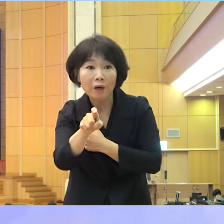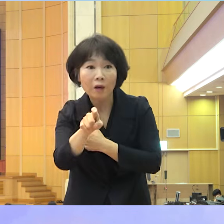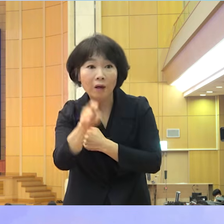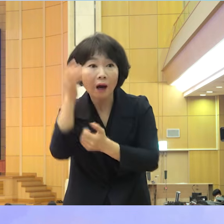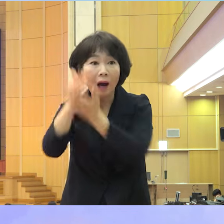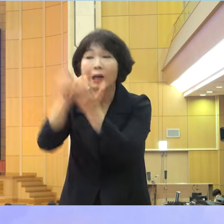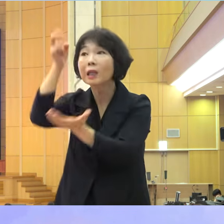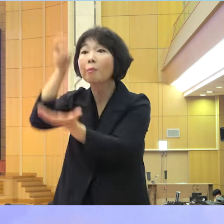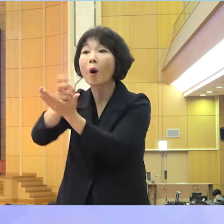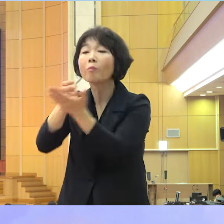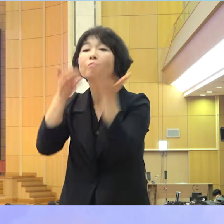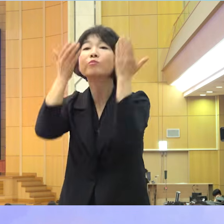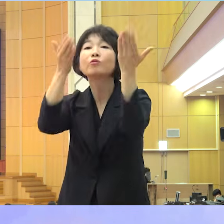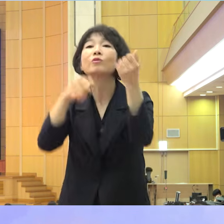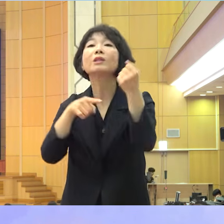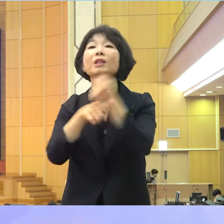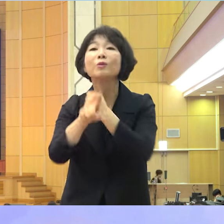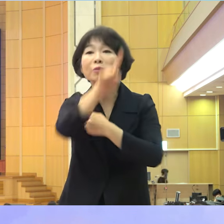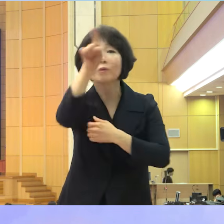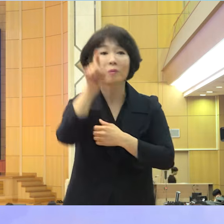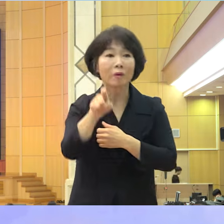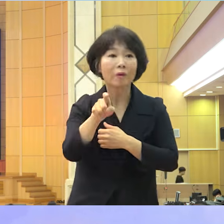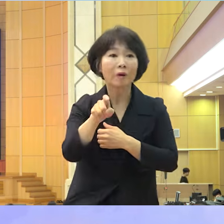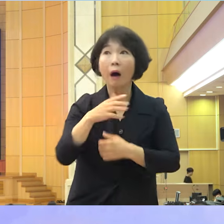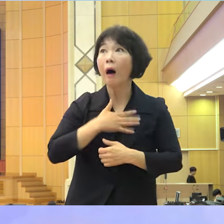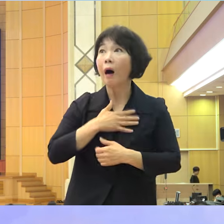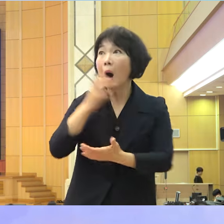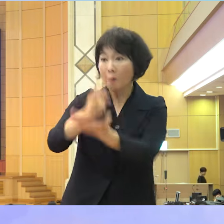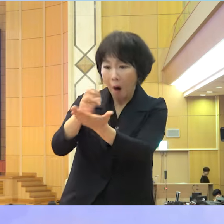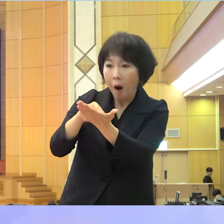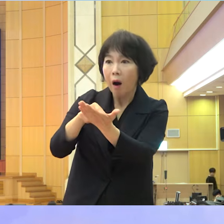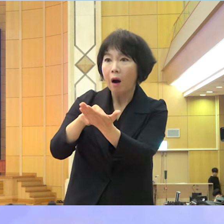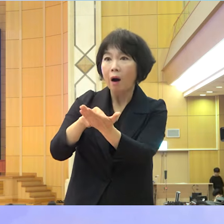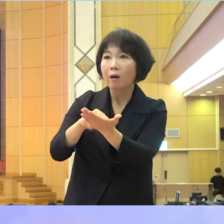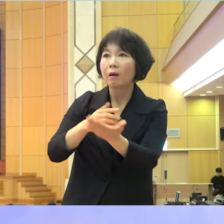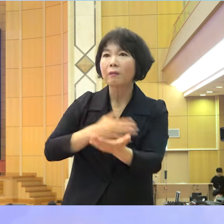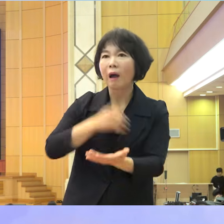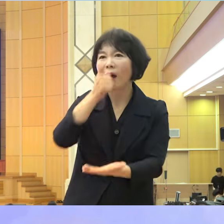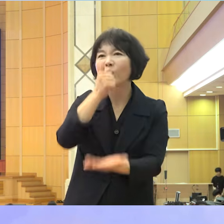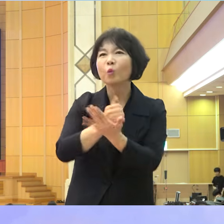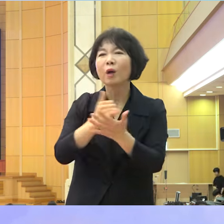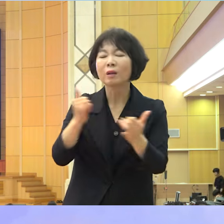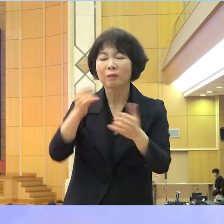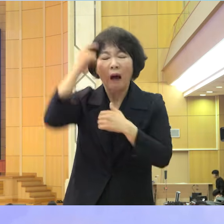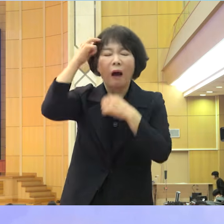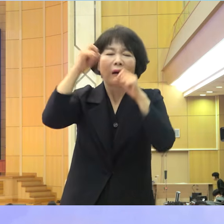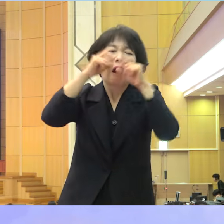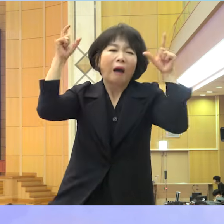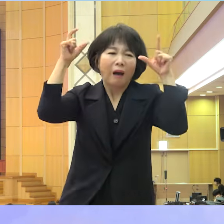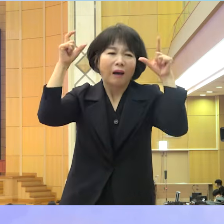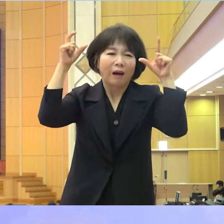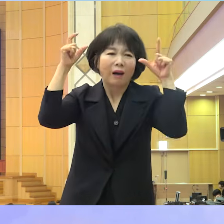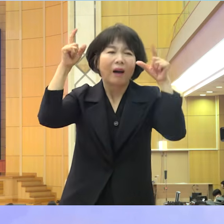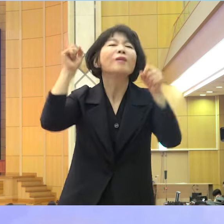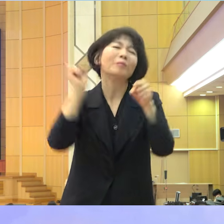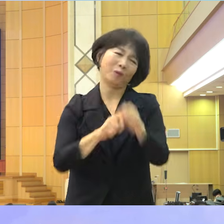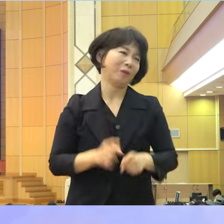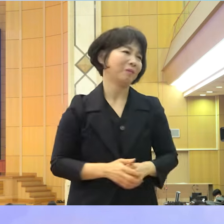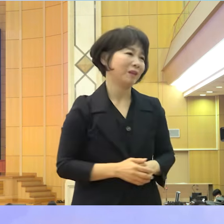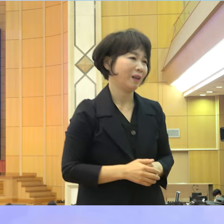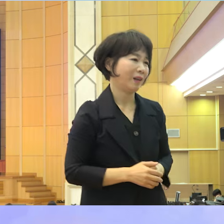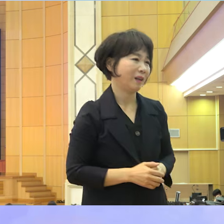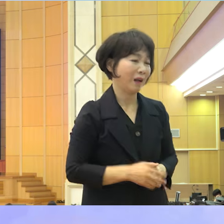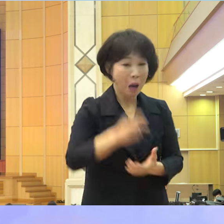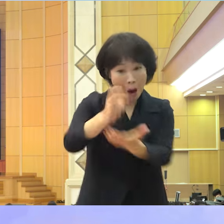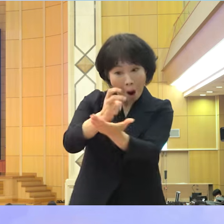깨닫게, 율법으로 우리를 의인되게 하고 복 있는 사람 되게 하는 게 아니라 죄가 있다는 걸 깨닫게만 한다,